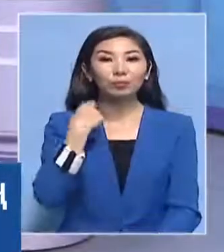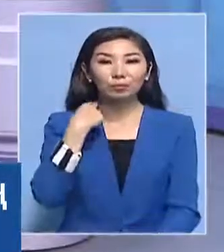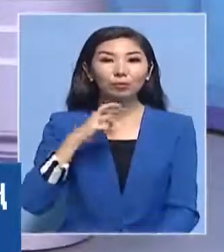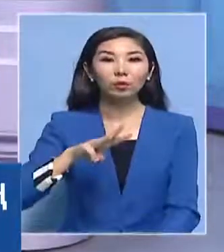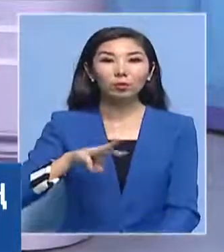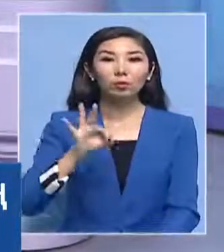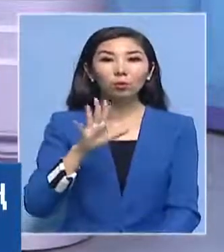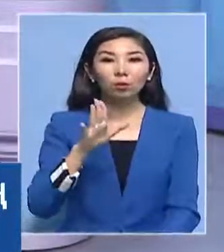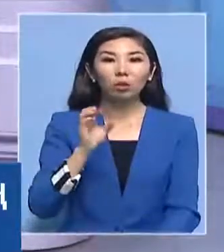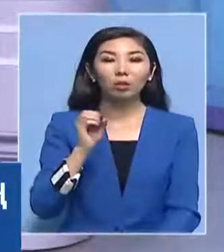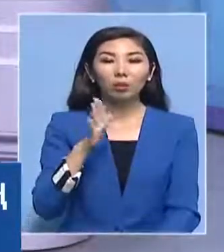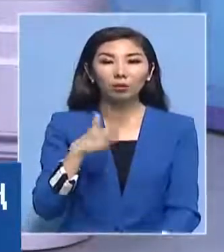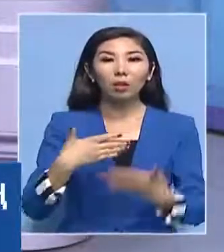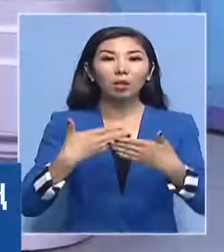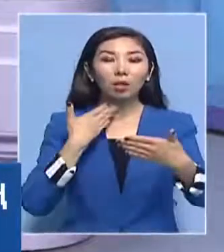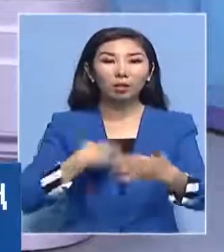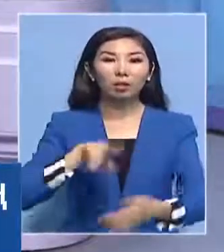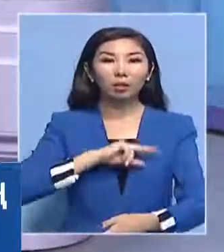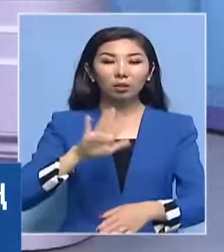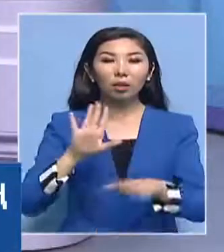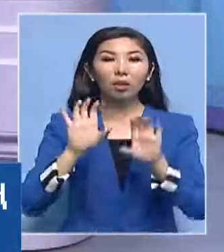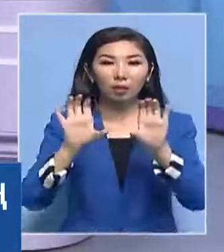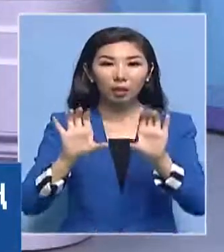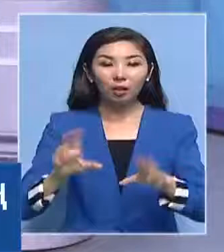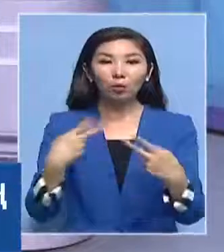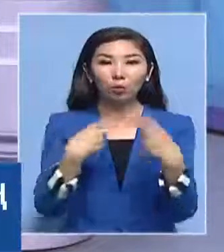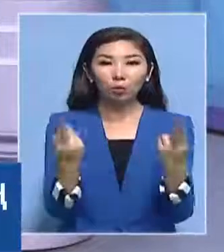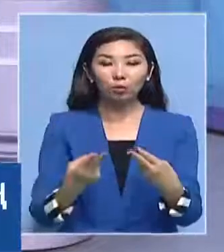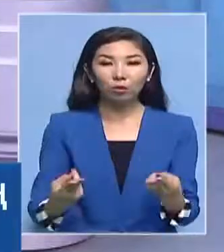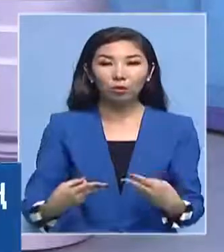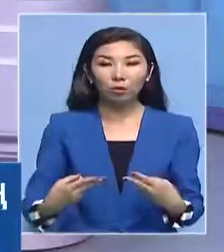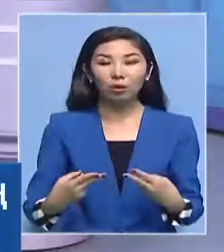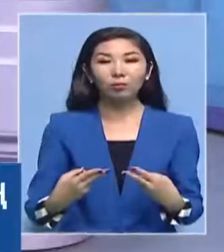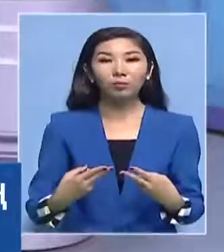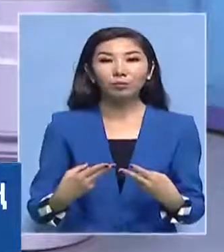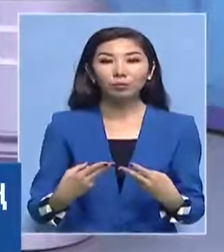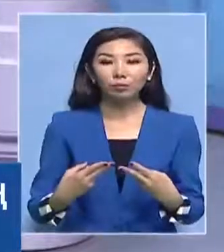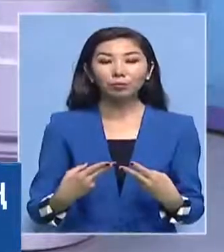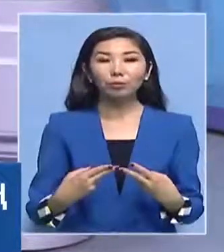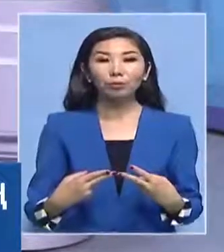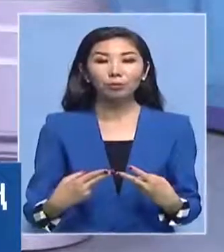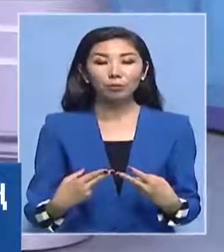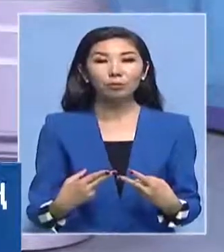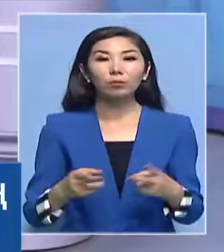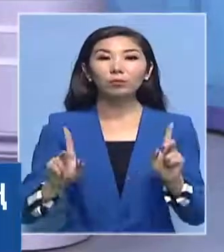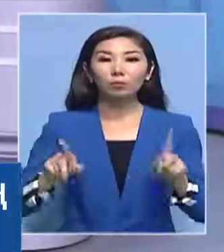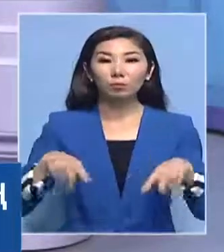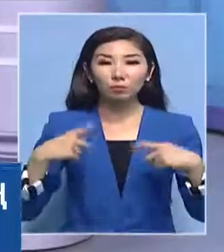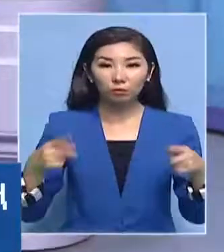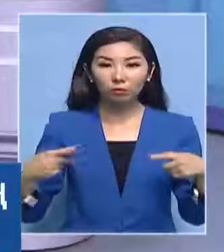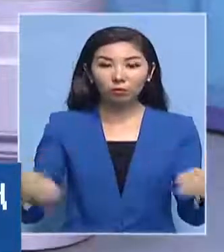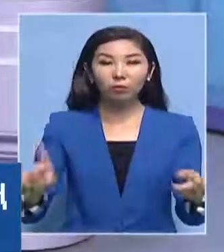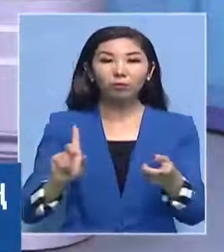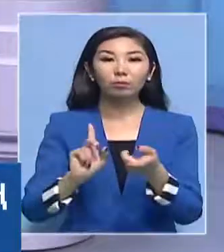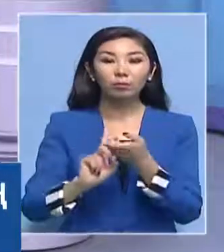бүгін қашықтық жұмыс жөнінде заңға қол қойыпты бүгін. Сол ол да болған жоқ қой, білесіңдер да. Ұжымдық шартпен басқамен тағы бірдеңемен